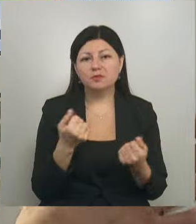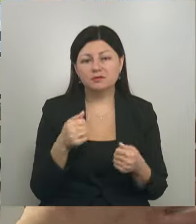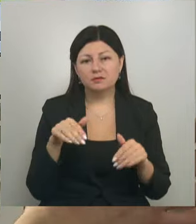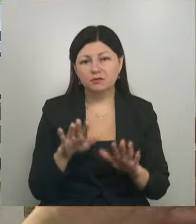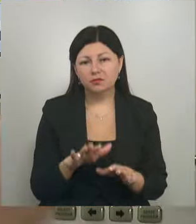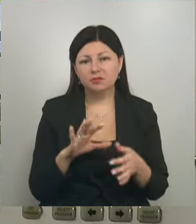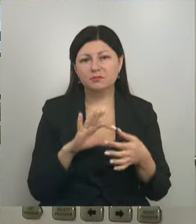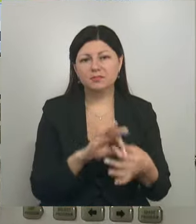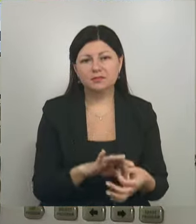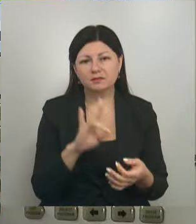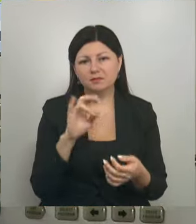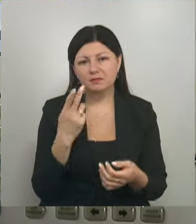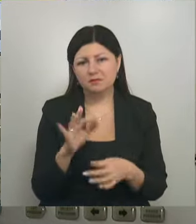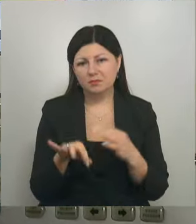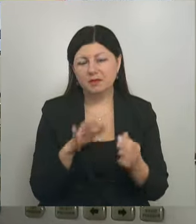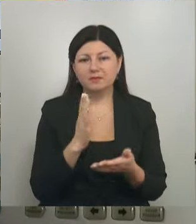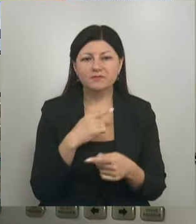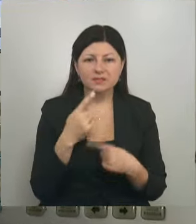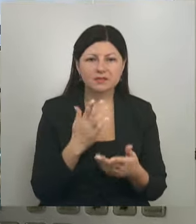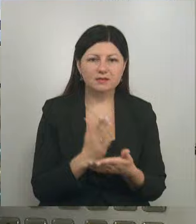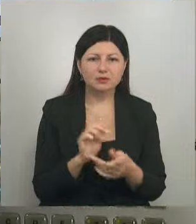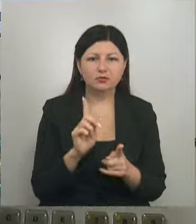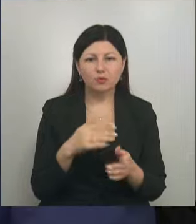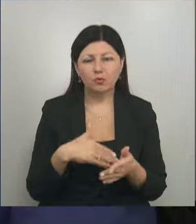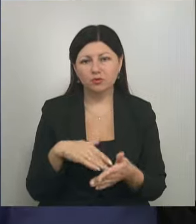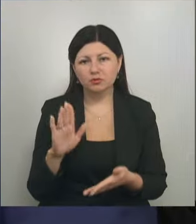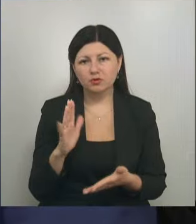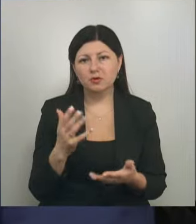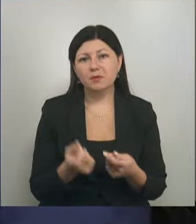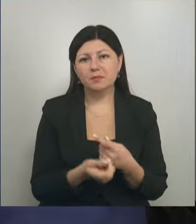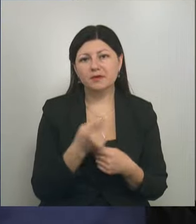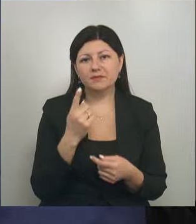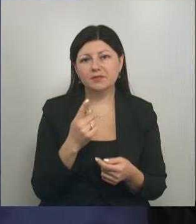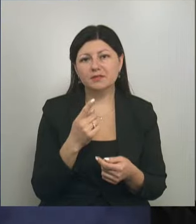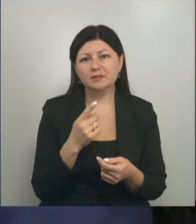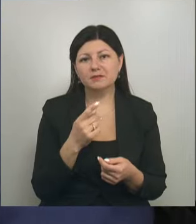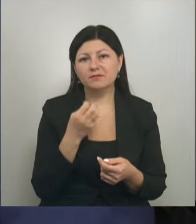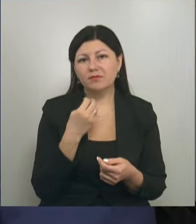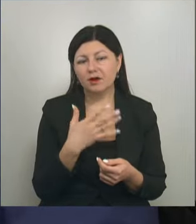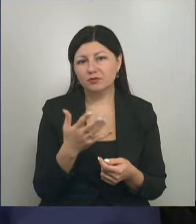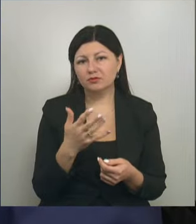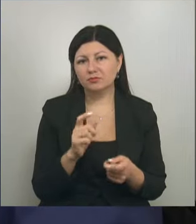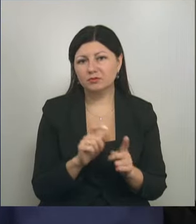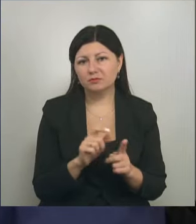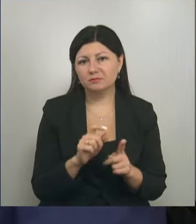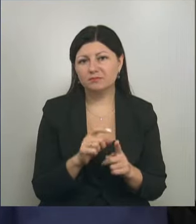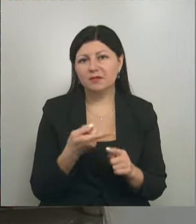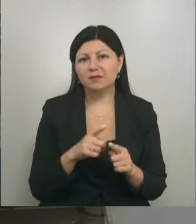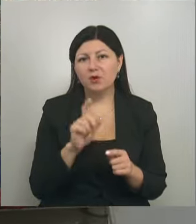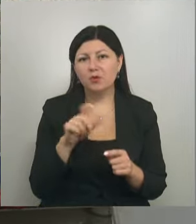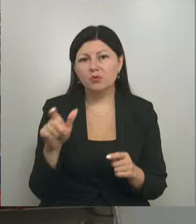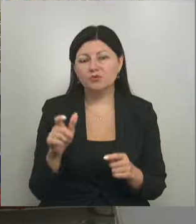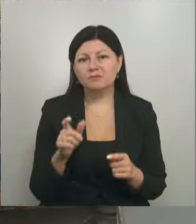присоединиться к национальному проекту. Ведь всегда есть что улучшить. Появилось в хорошем слове бацилла бережливого производства. То есть люди